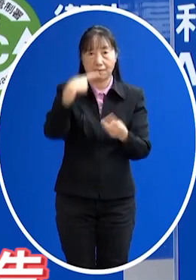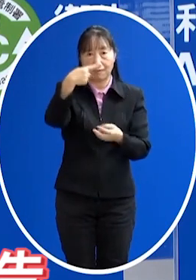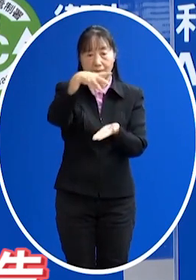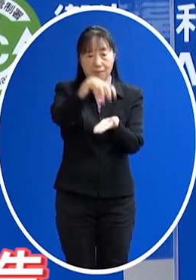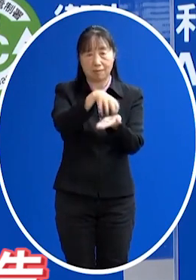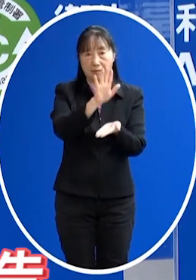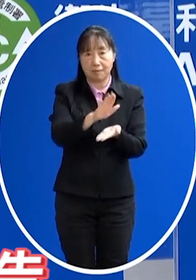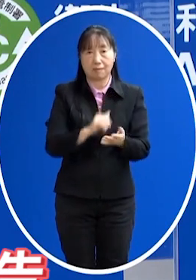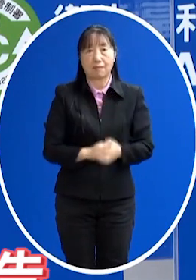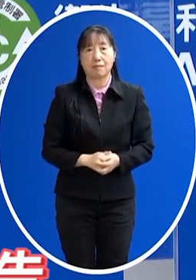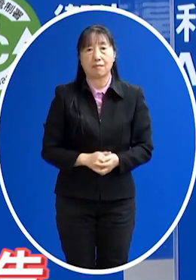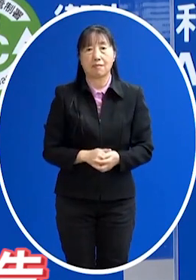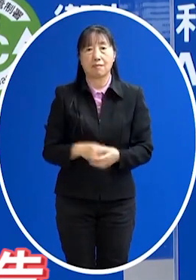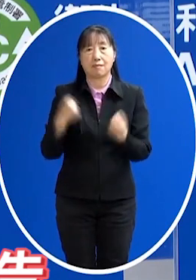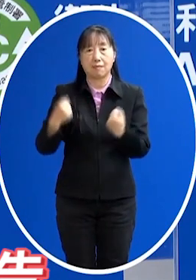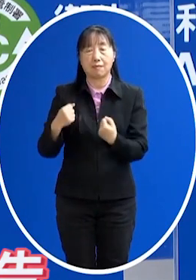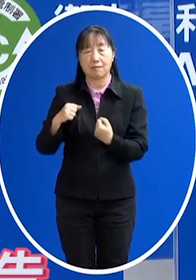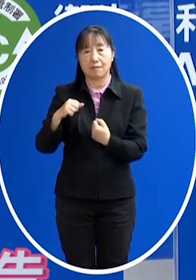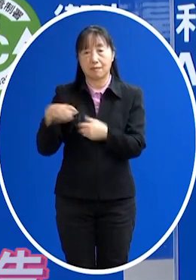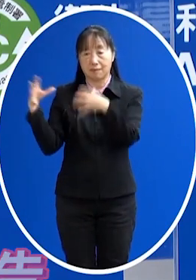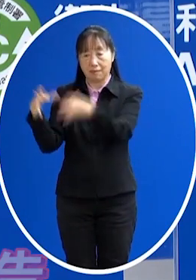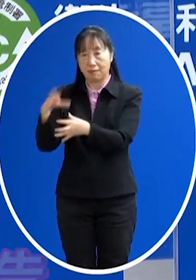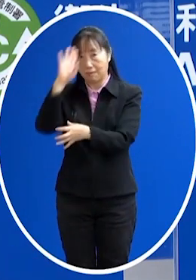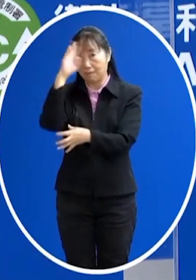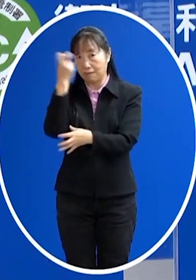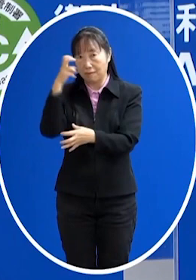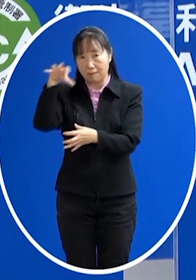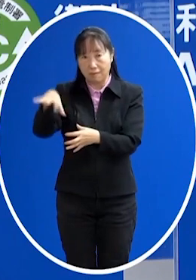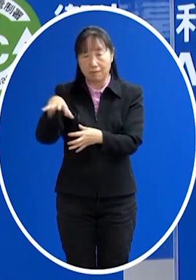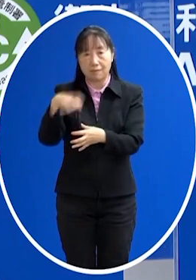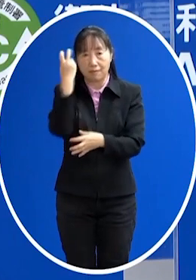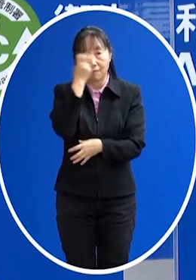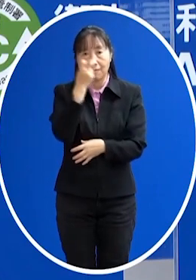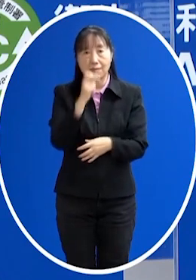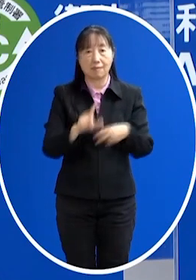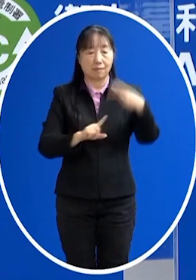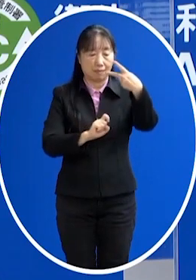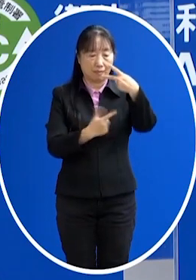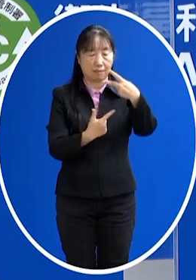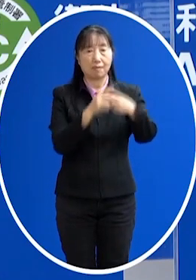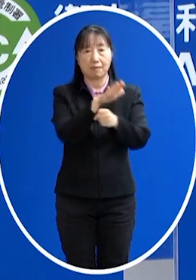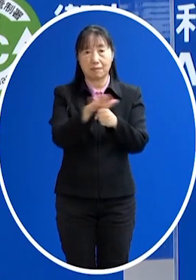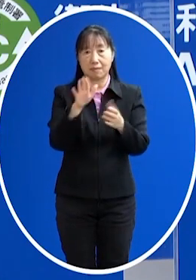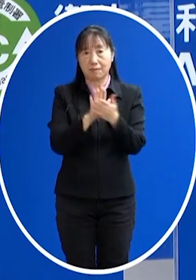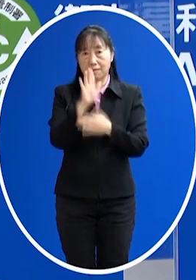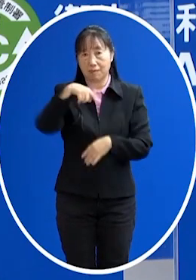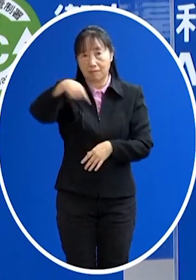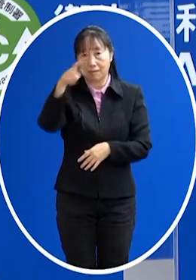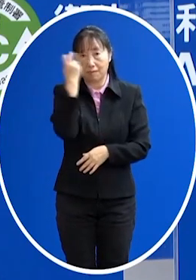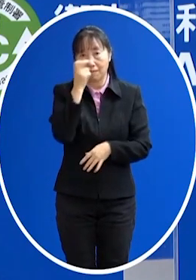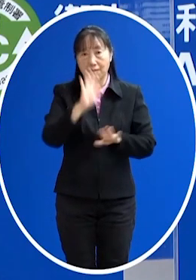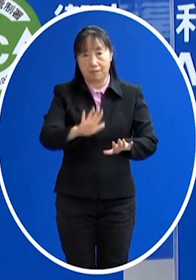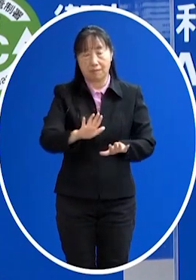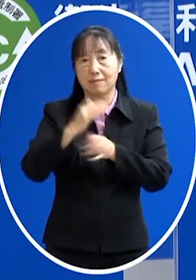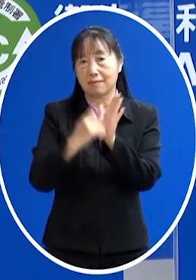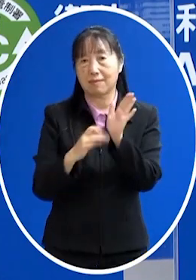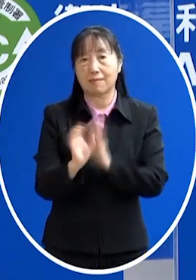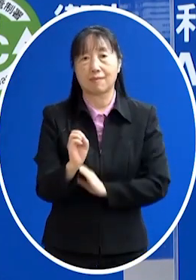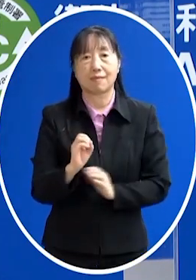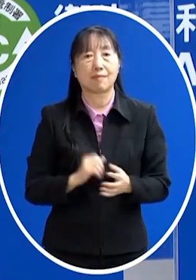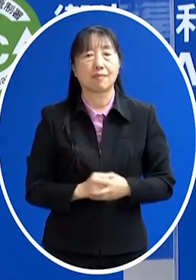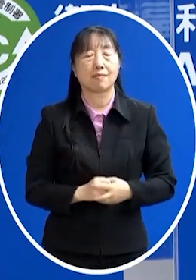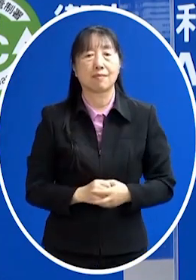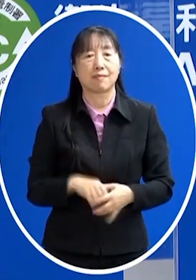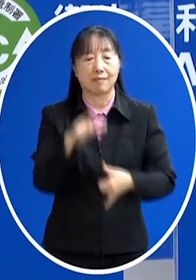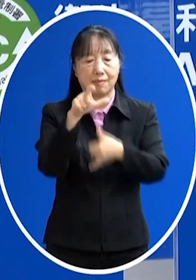告，那是在集中检疫所检疫。2月16日接受检疫期满裁检，那今日确诊。那